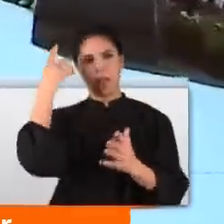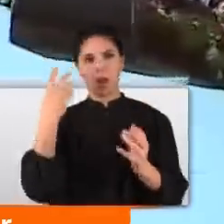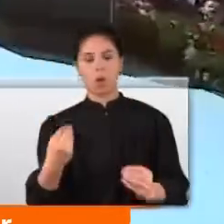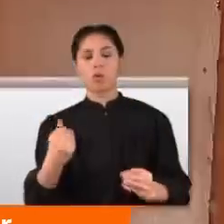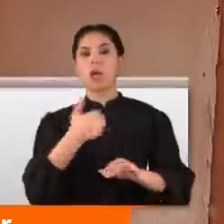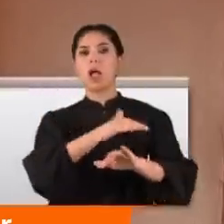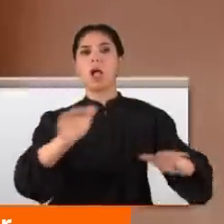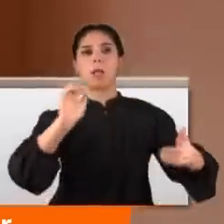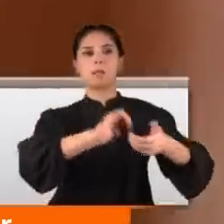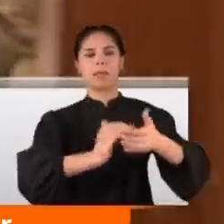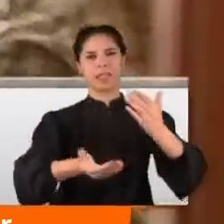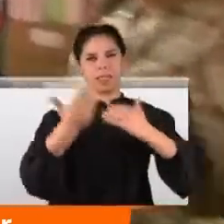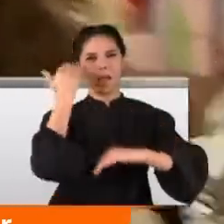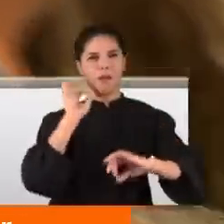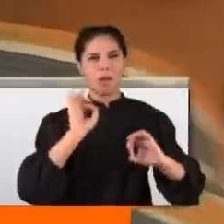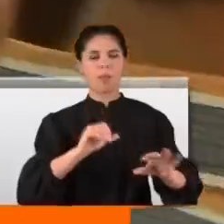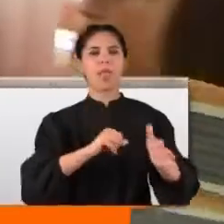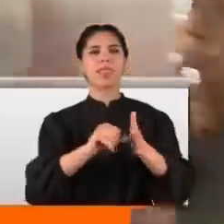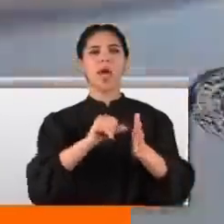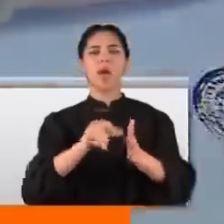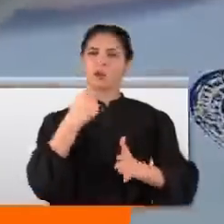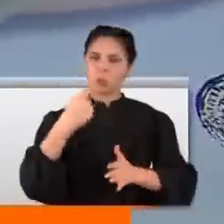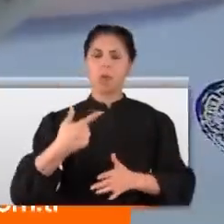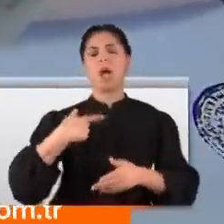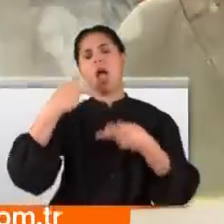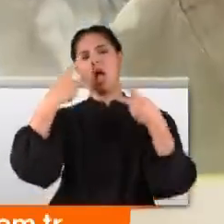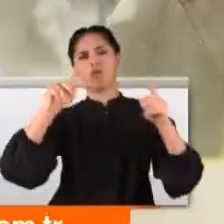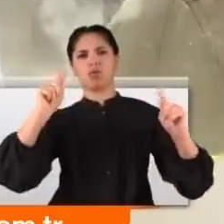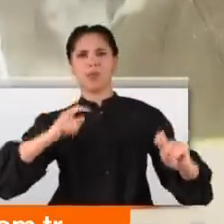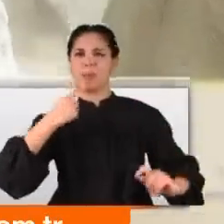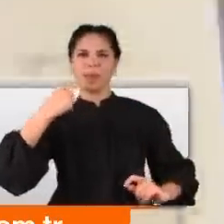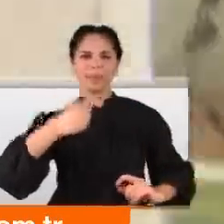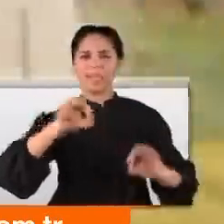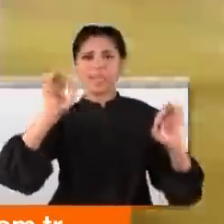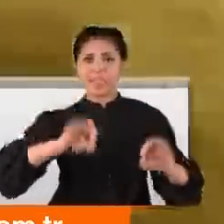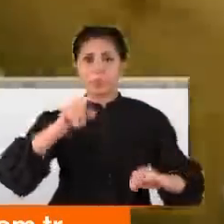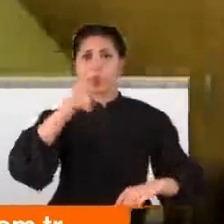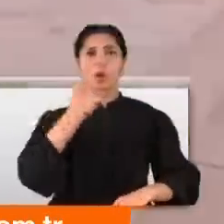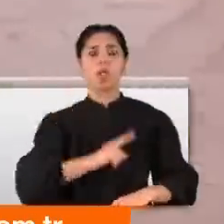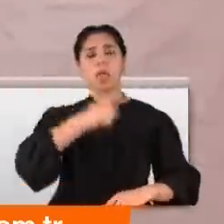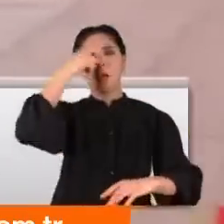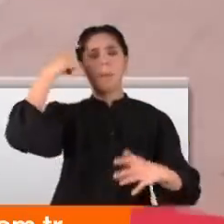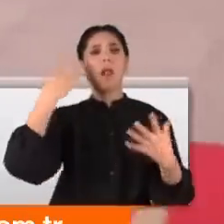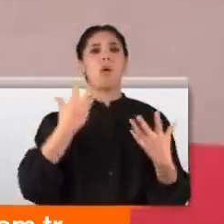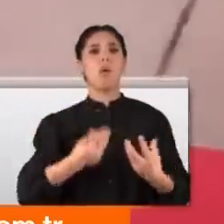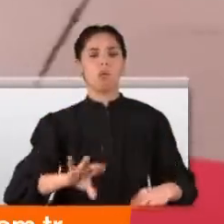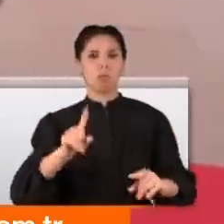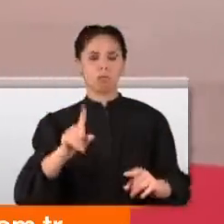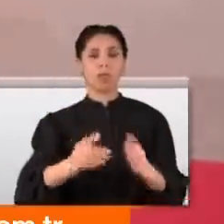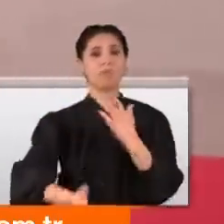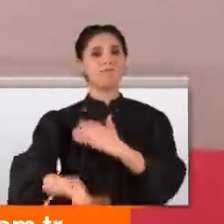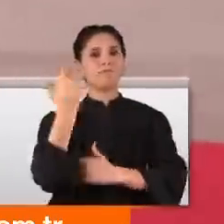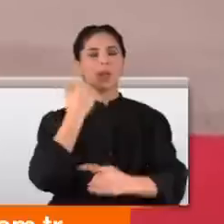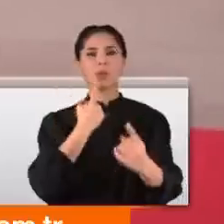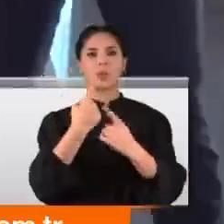daha önce her defasında tarihi belirleyin, adayımızı ertesi gün açıklarız diyordu. Ama o aday belirlenemediği gibi kapalı kapılar